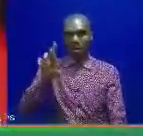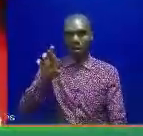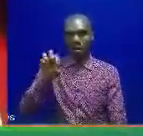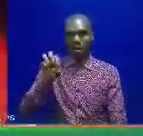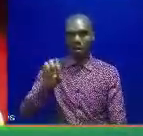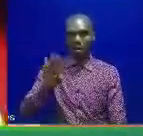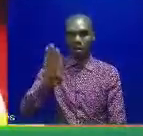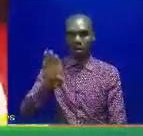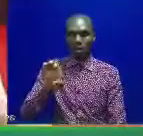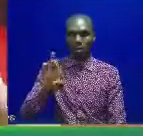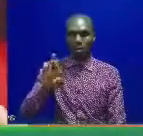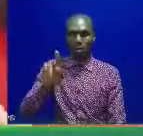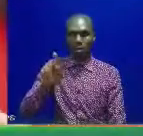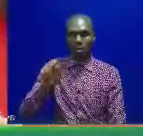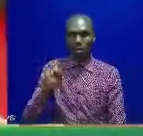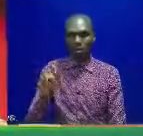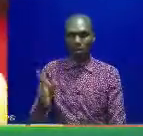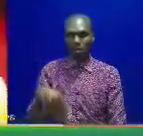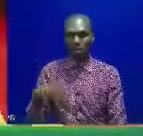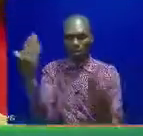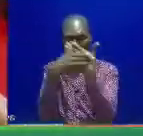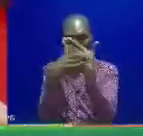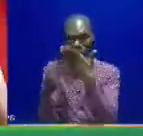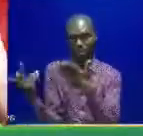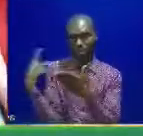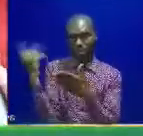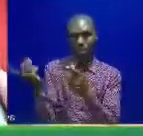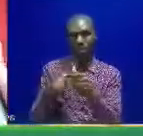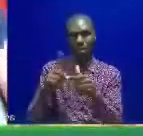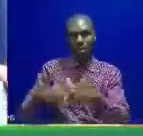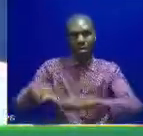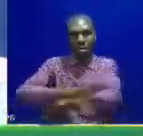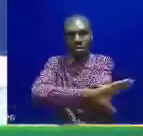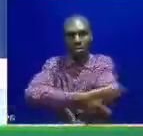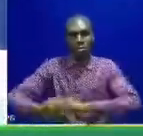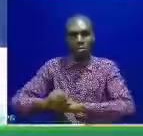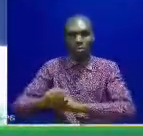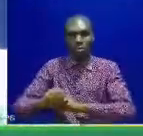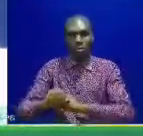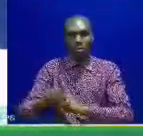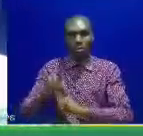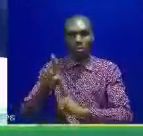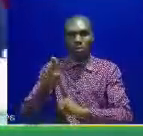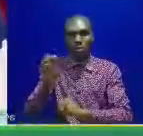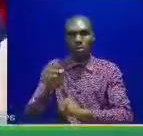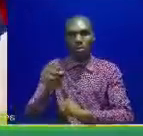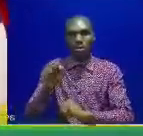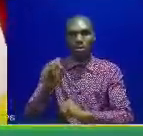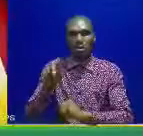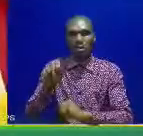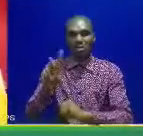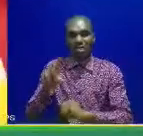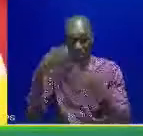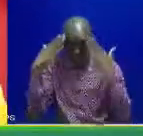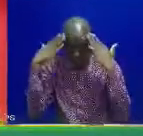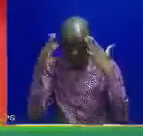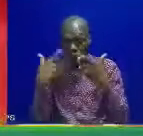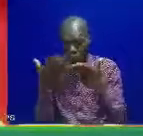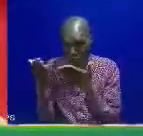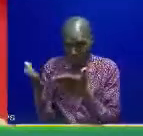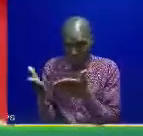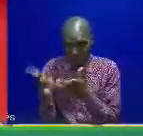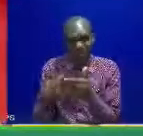kundi aba obotuko bwarero ene berwe de koda ya de ya DSTV wanti ko manga na bwa bare ngira kidi